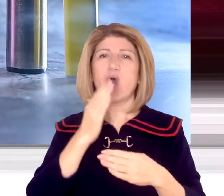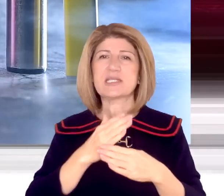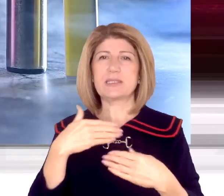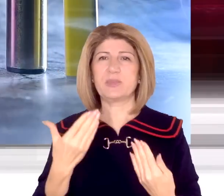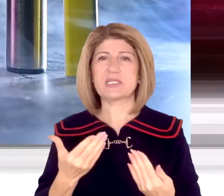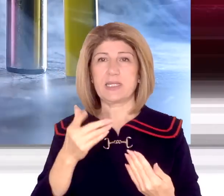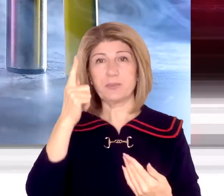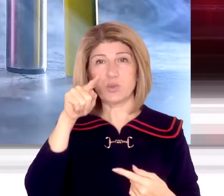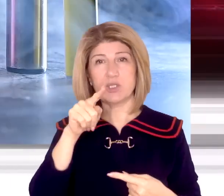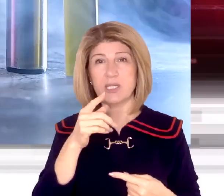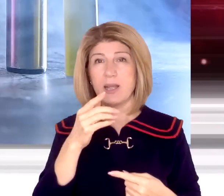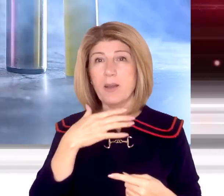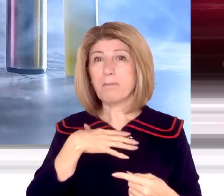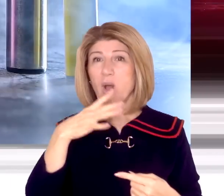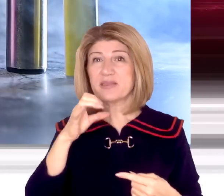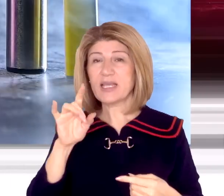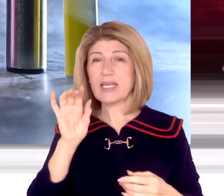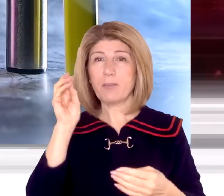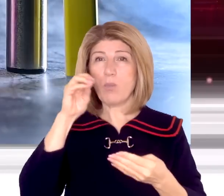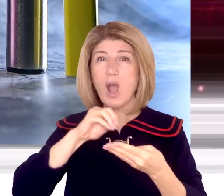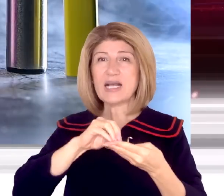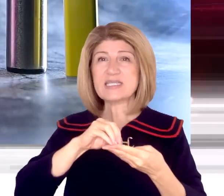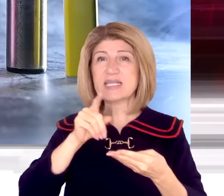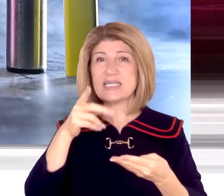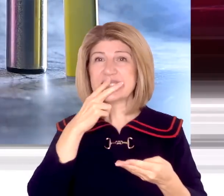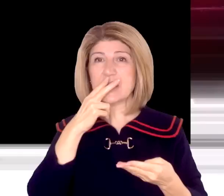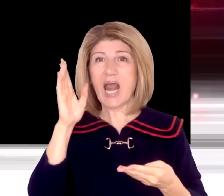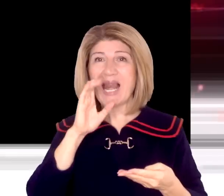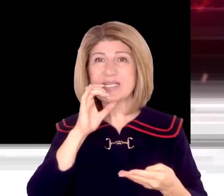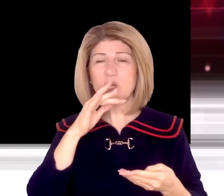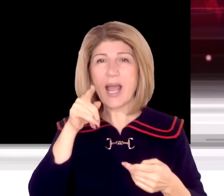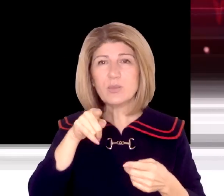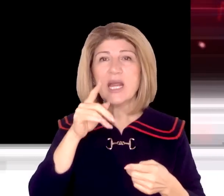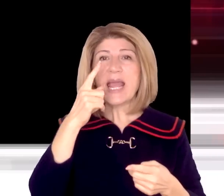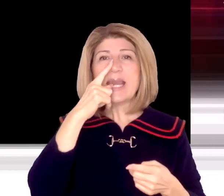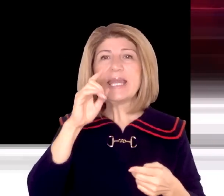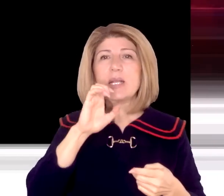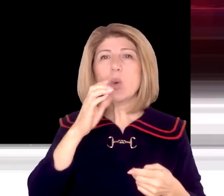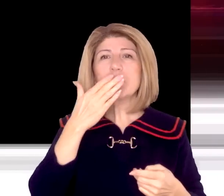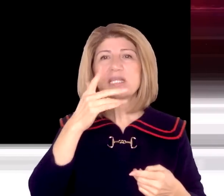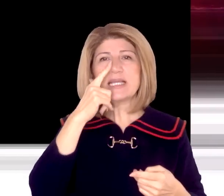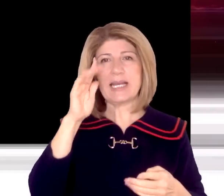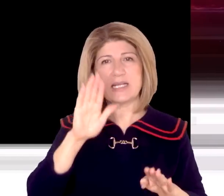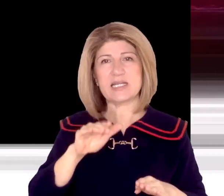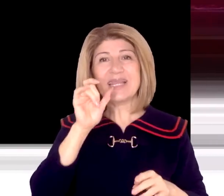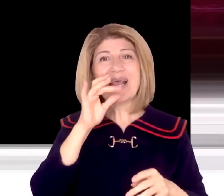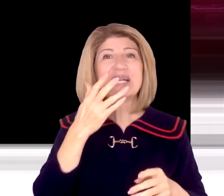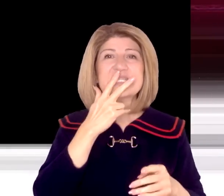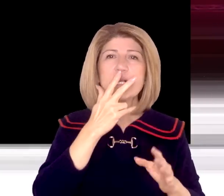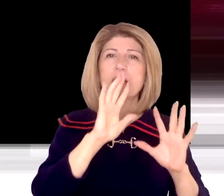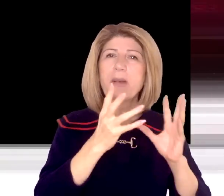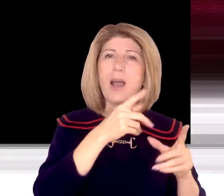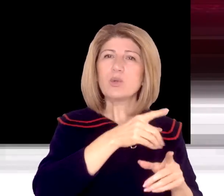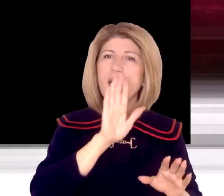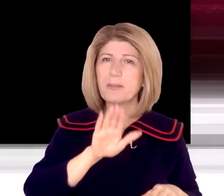باشه. خب میدونیم ماده مؤثر سیگار الکترونیکی در حقیقت همون نیکوتین هستش که شما میتونین تو